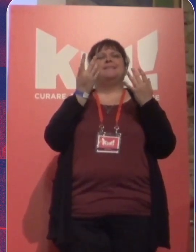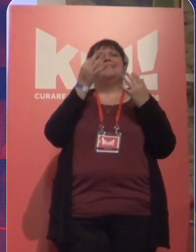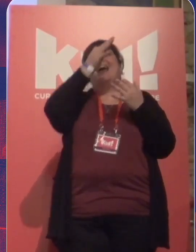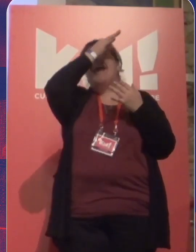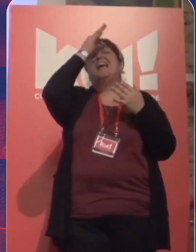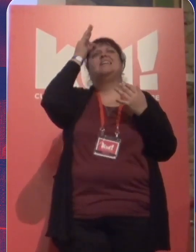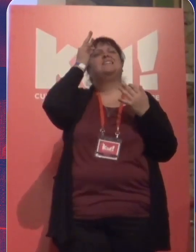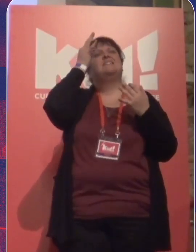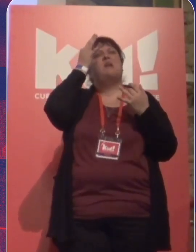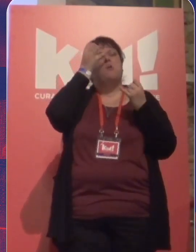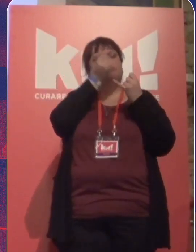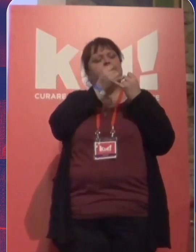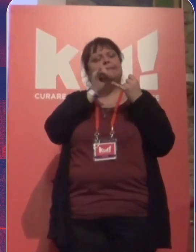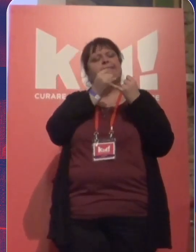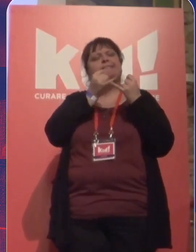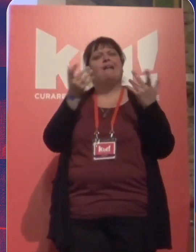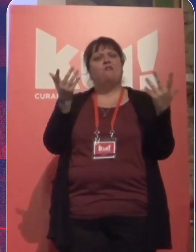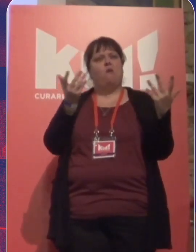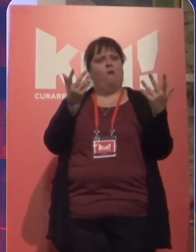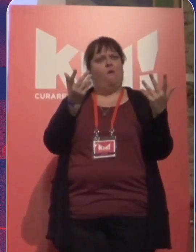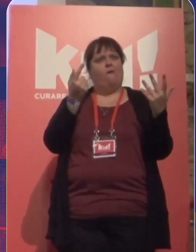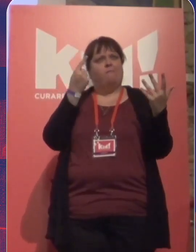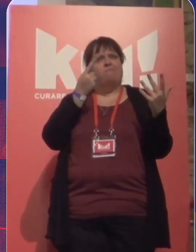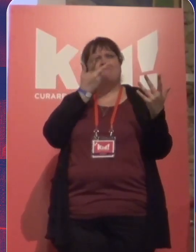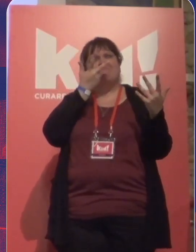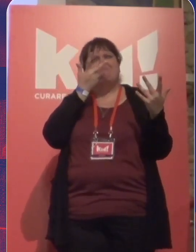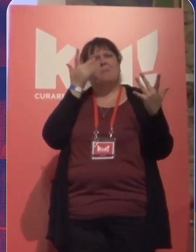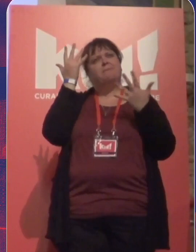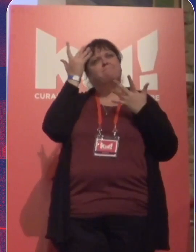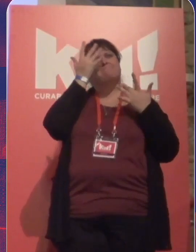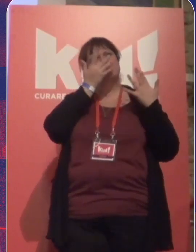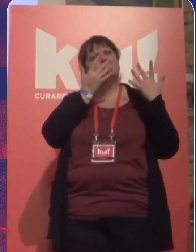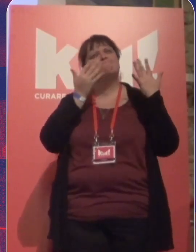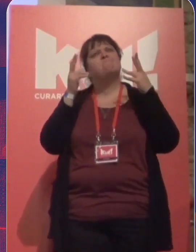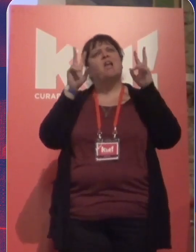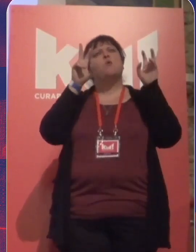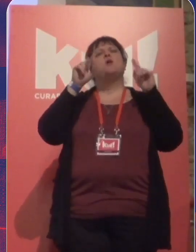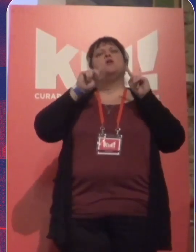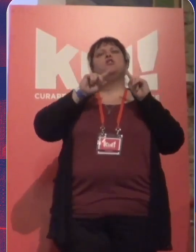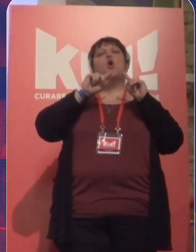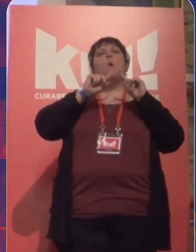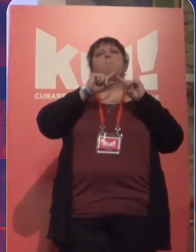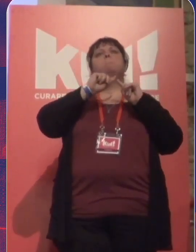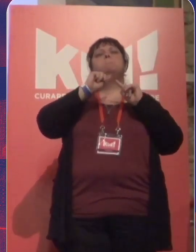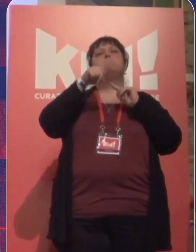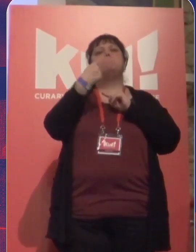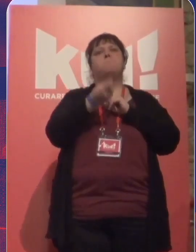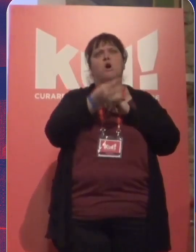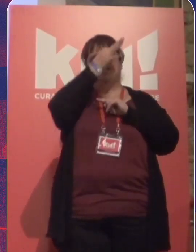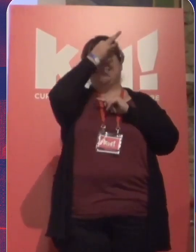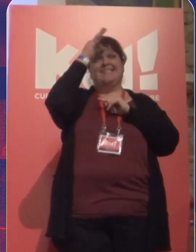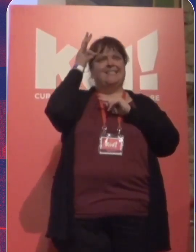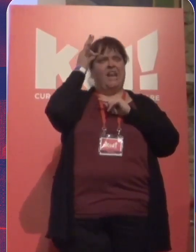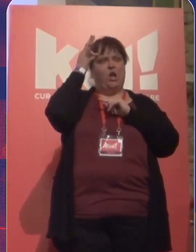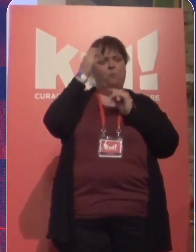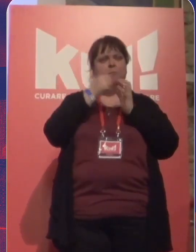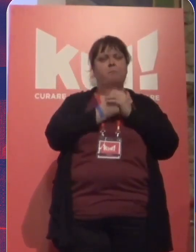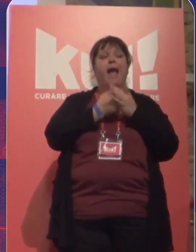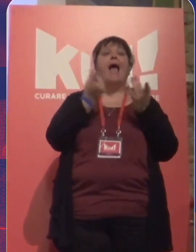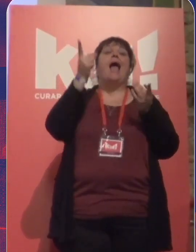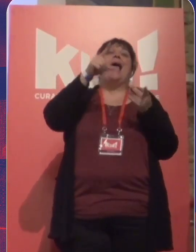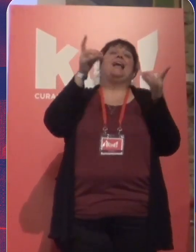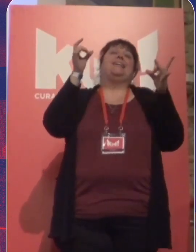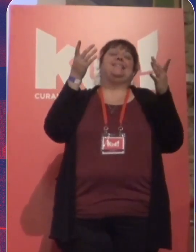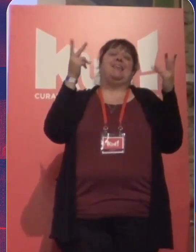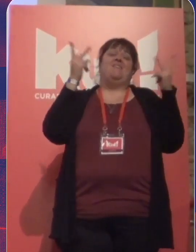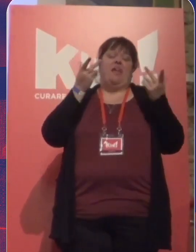sul post trauma anche se siamo ancora per certi versi nel trauma a partire da